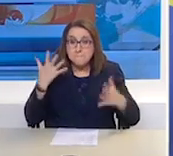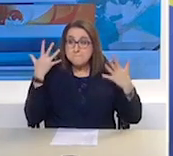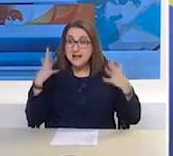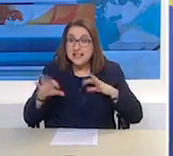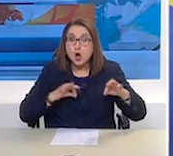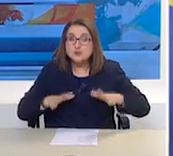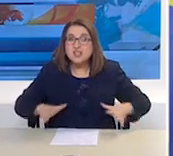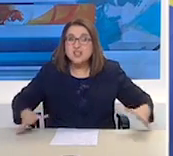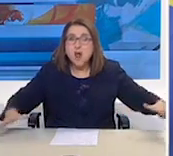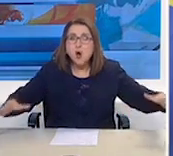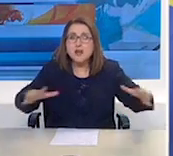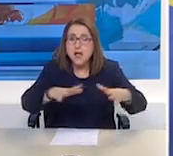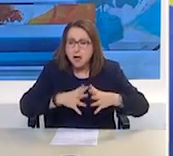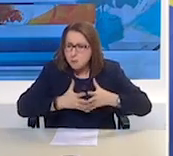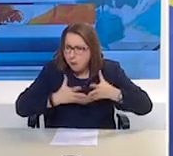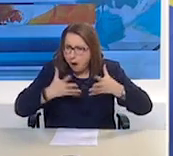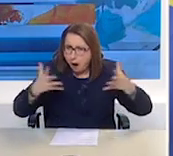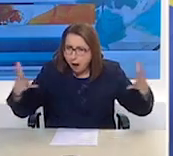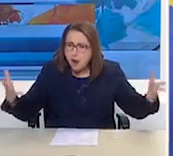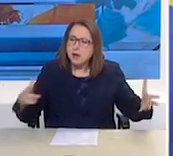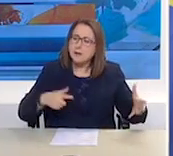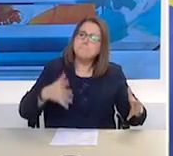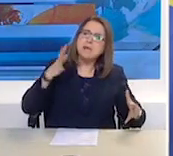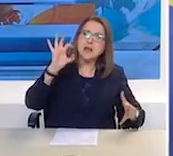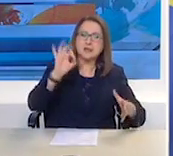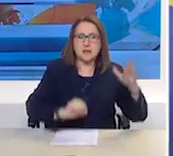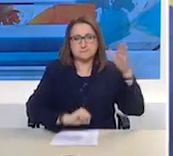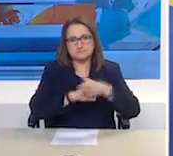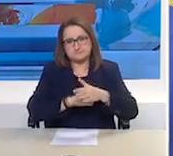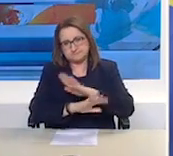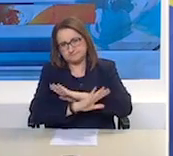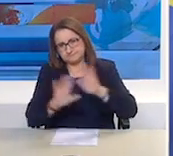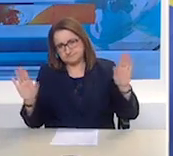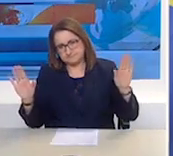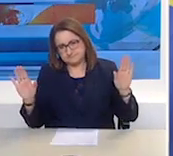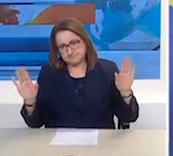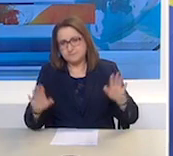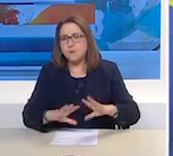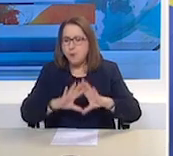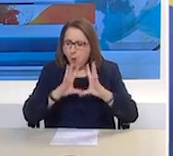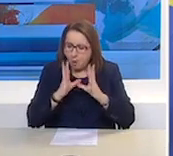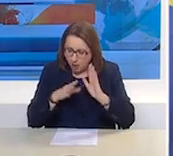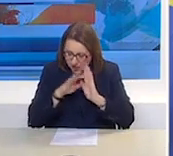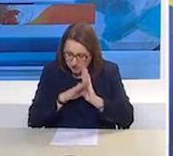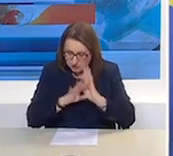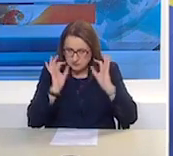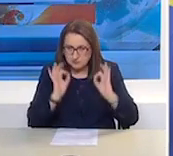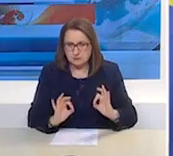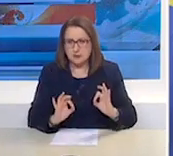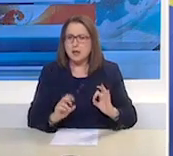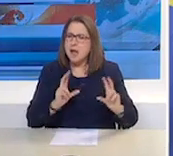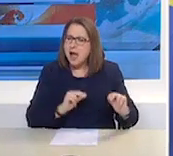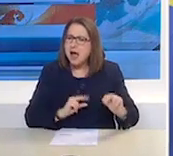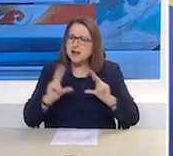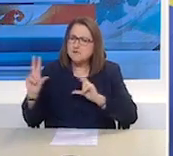500 τετραγωνικών, ο μέγιστος αριθμός ατόμων είναι 50 άτομα. Τα υπόλοιπα μέτρα προστασίας που πρέπει να τηρούνται είναι τα